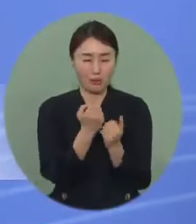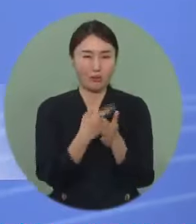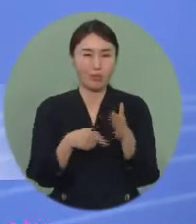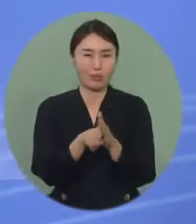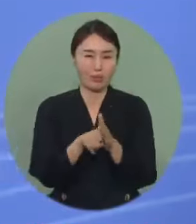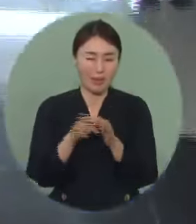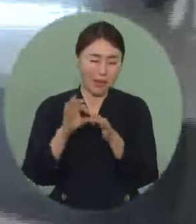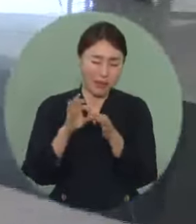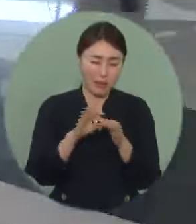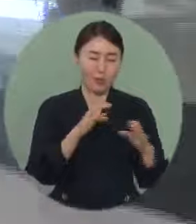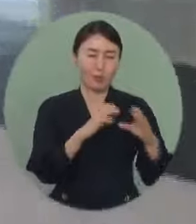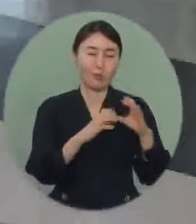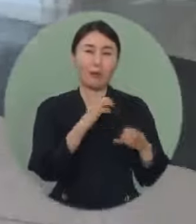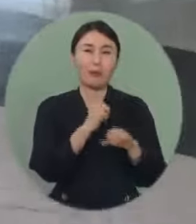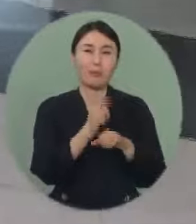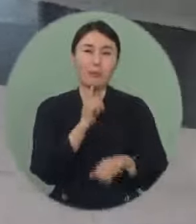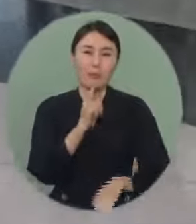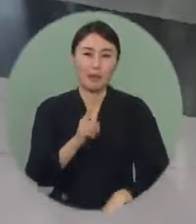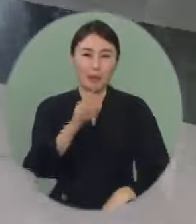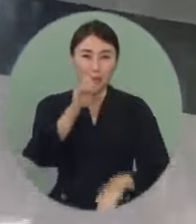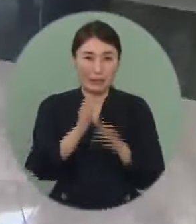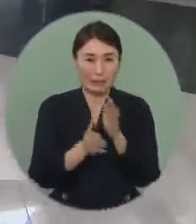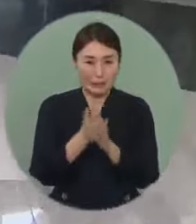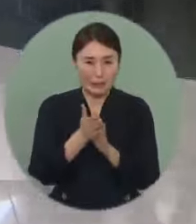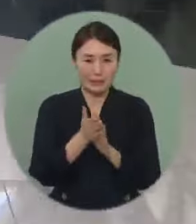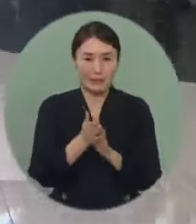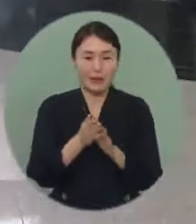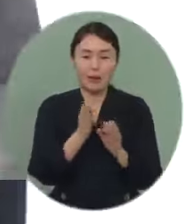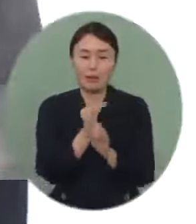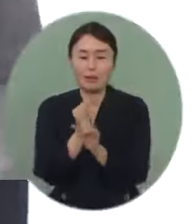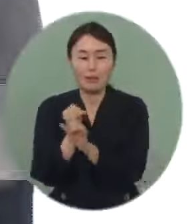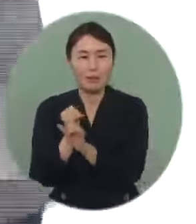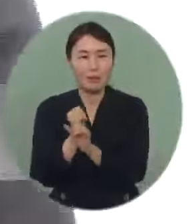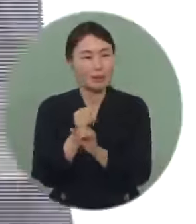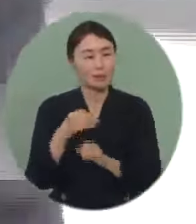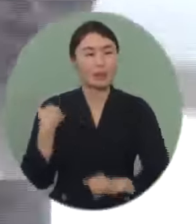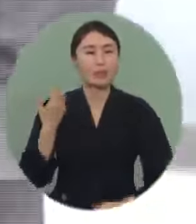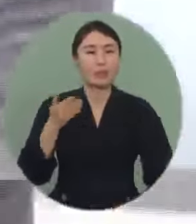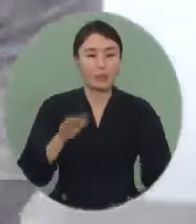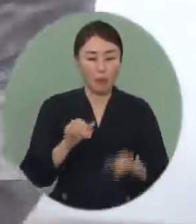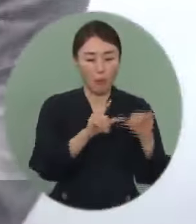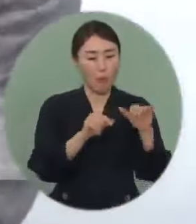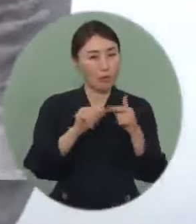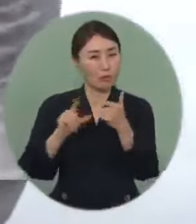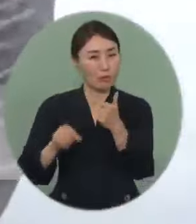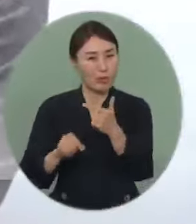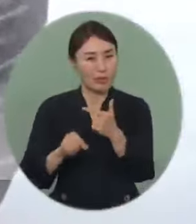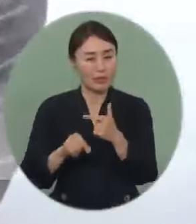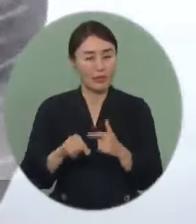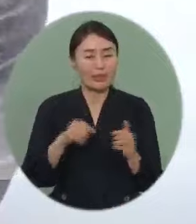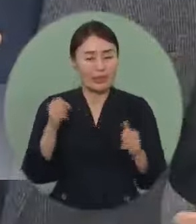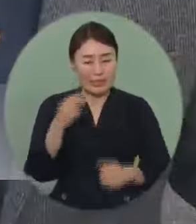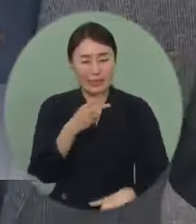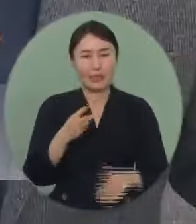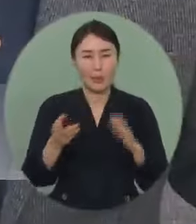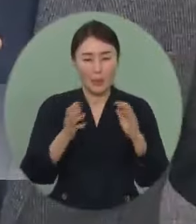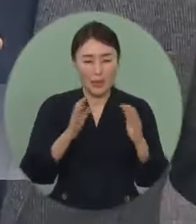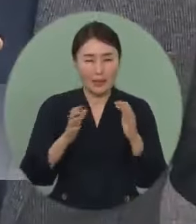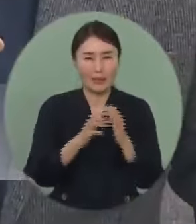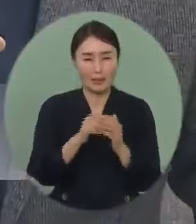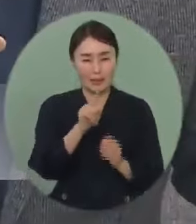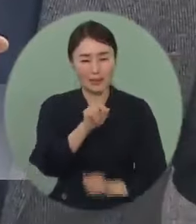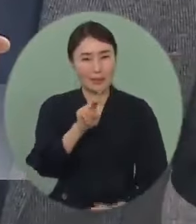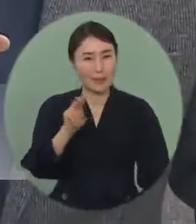이어가겠다는 방침입니다. 광주시는 시기가 변동될 수 있지만 오는 5월과 6월 각각 원탁회의와 3자회담